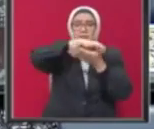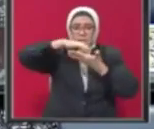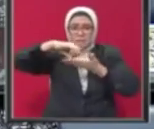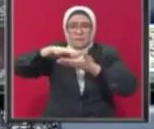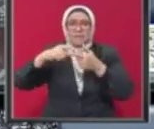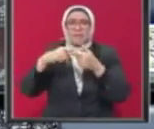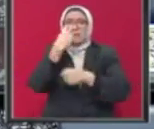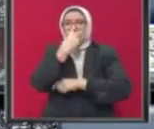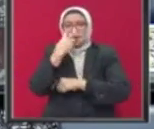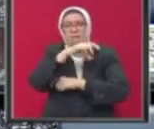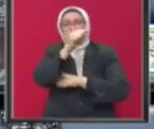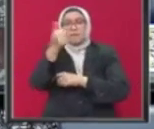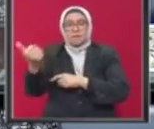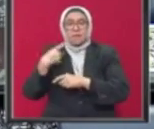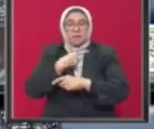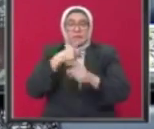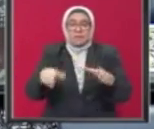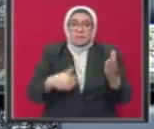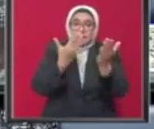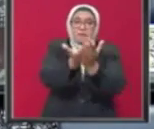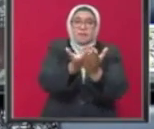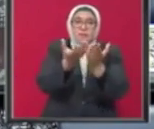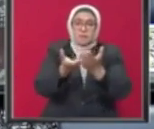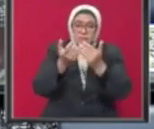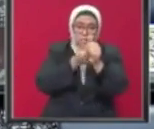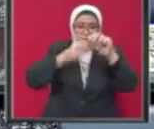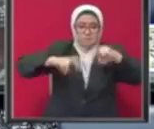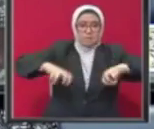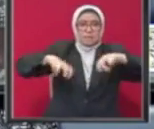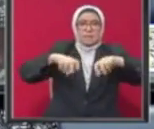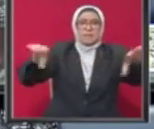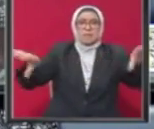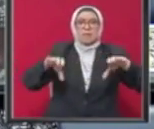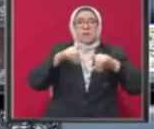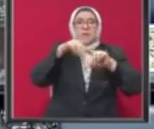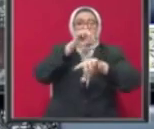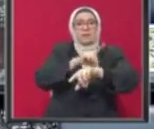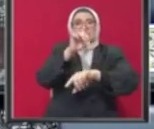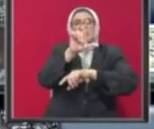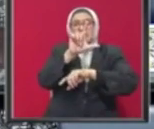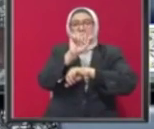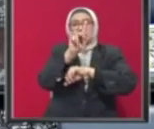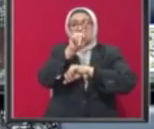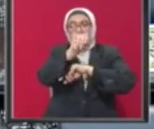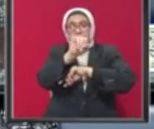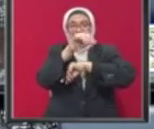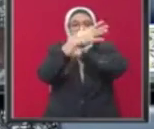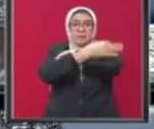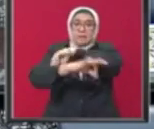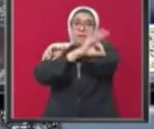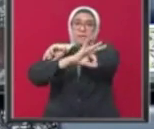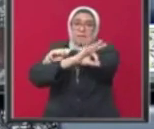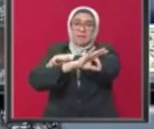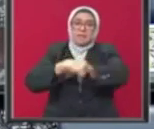model integrasi yang kita perkenalkan, kita laksanakan di stesen mini LGM di Lahkai, Negeri Sembilan, di mana di situ kita